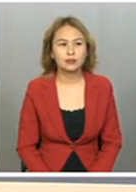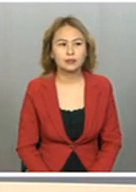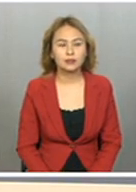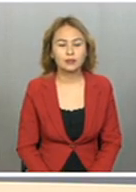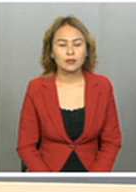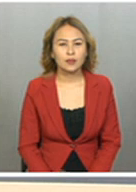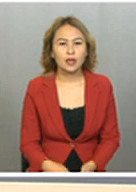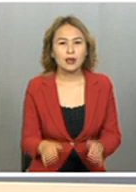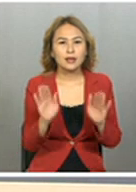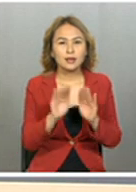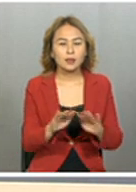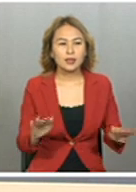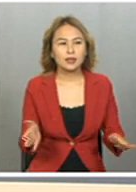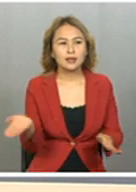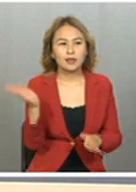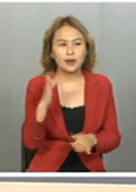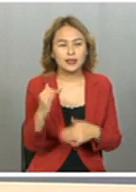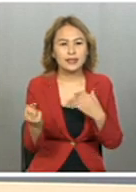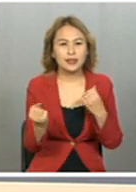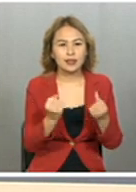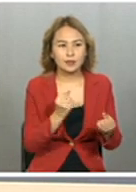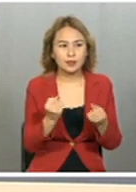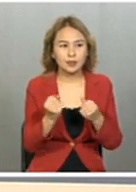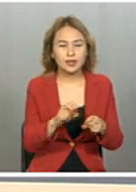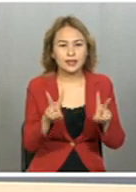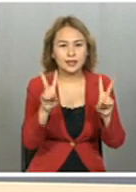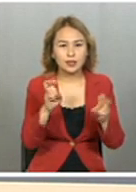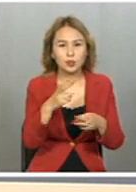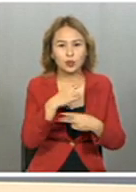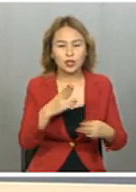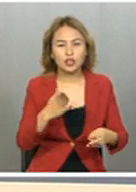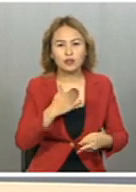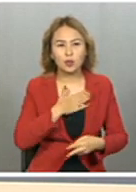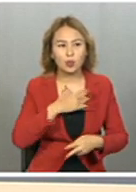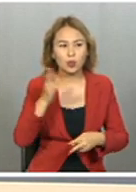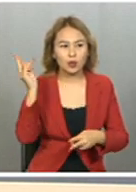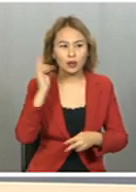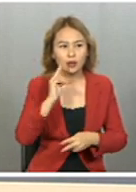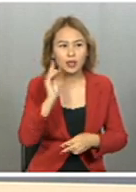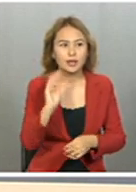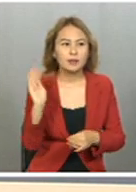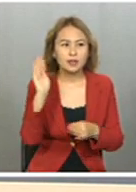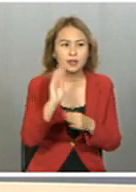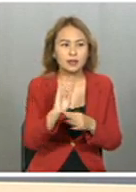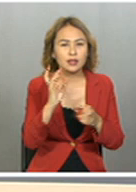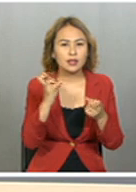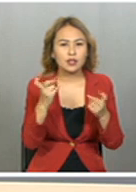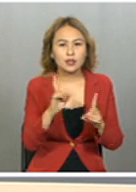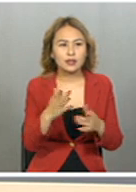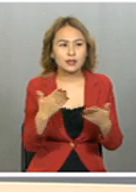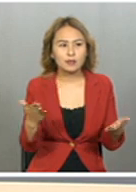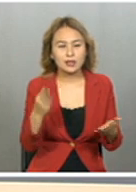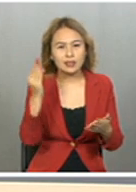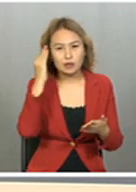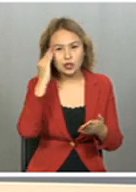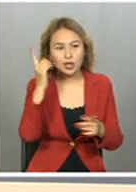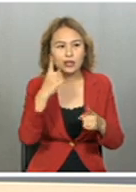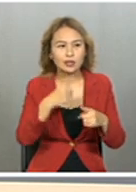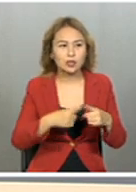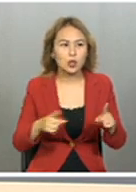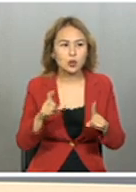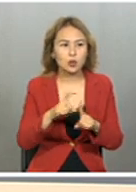Ребята, давайте закрепим тему сегодняшнего урока. Допишите недостающую по смыслу часть